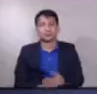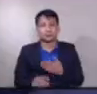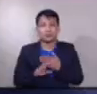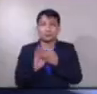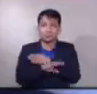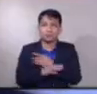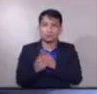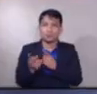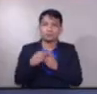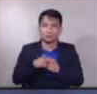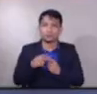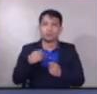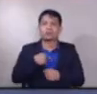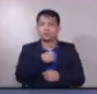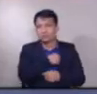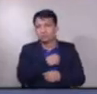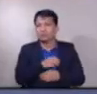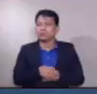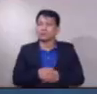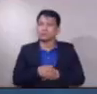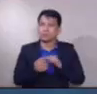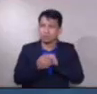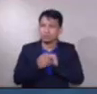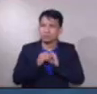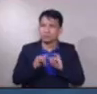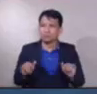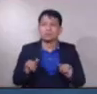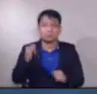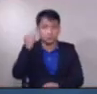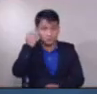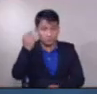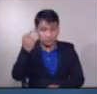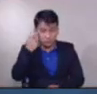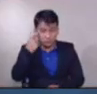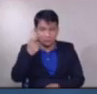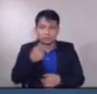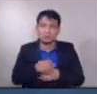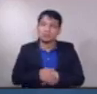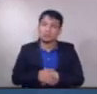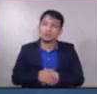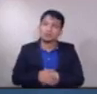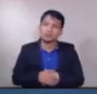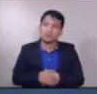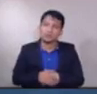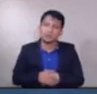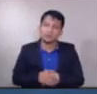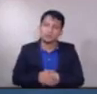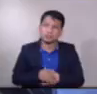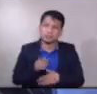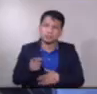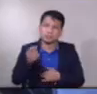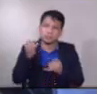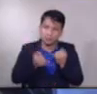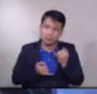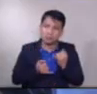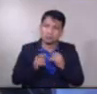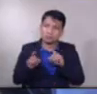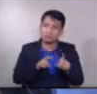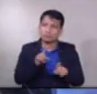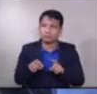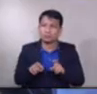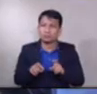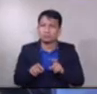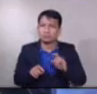At nagbabalik po ang aplikante sa Senado. Kasama pa rin po natin si June Bert Gigayuma. Sa huling bahagi ng